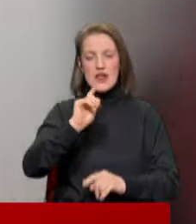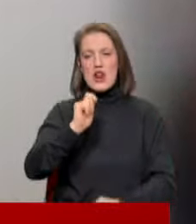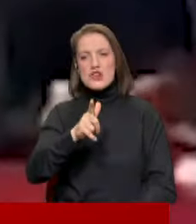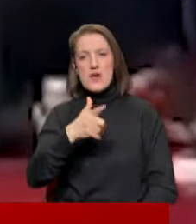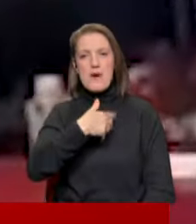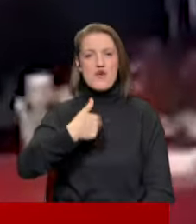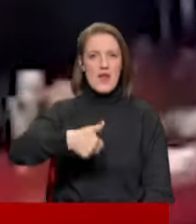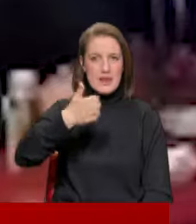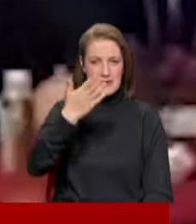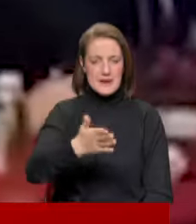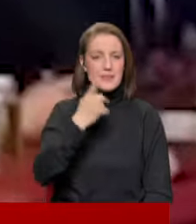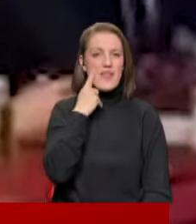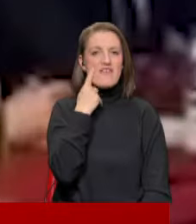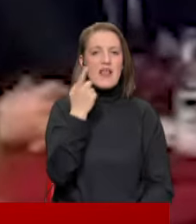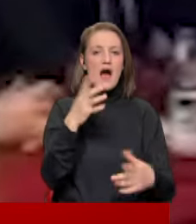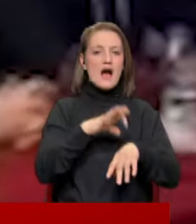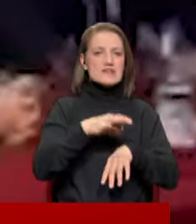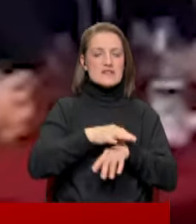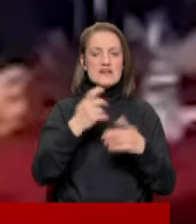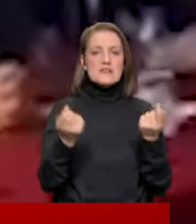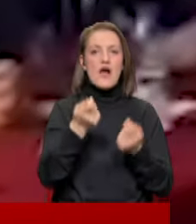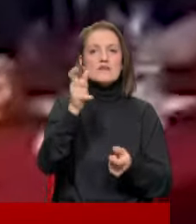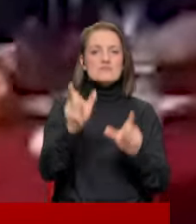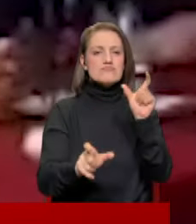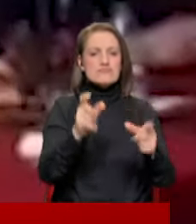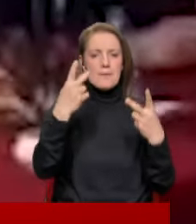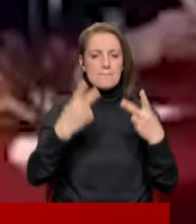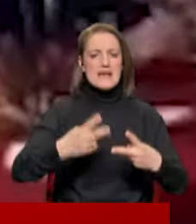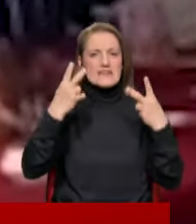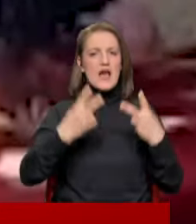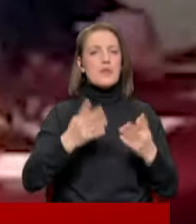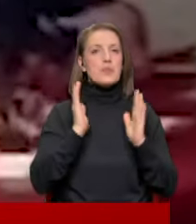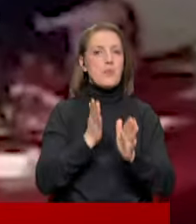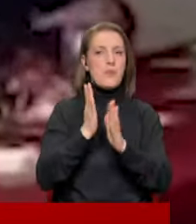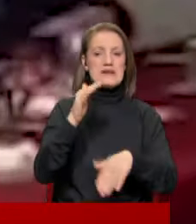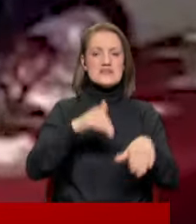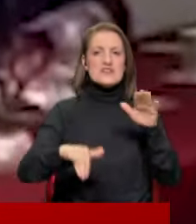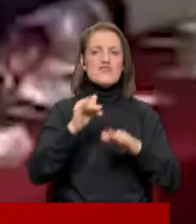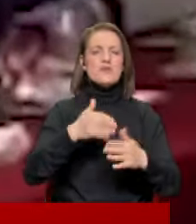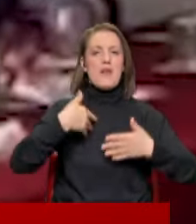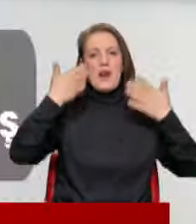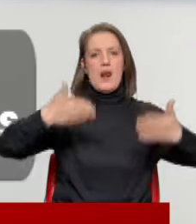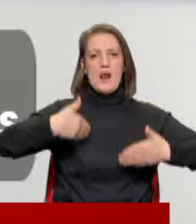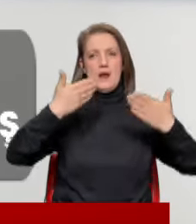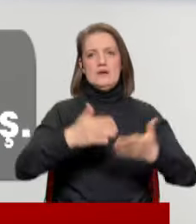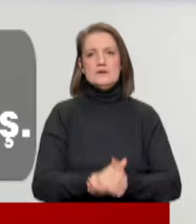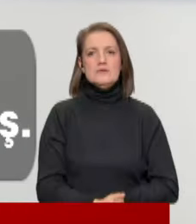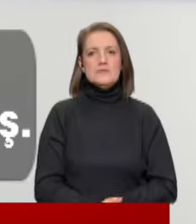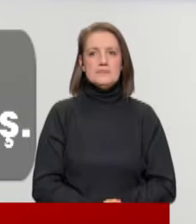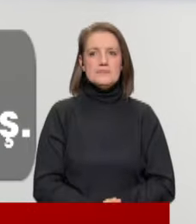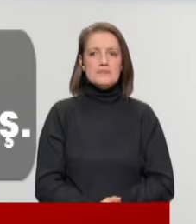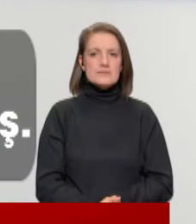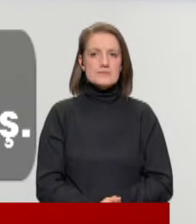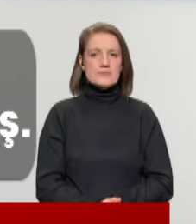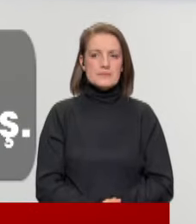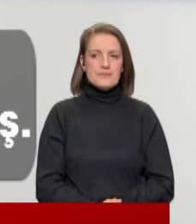başkanları Devlet Hastanesinde çalışan sağlıkçılara mesai devam ederken seçim propagandası yaptı konu bildirilmiyor